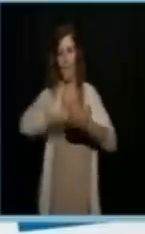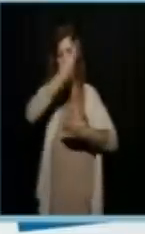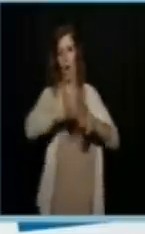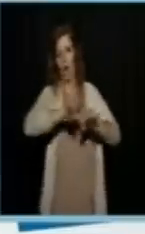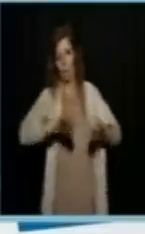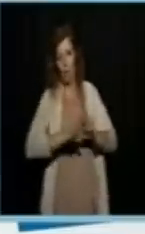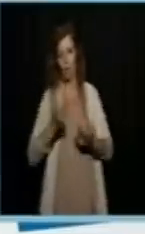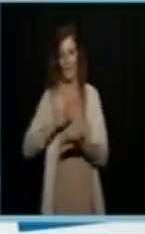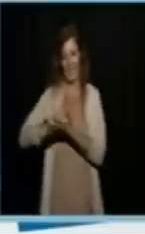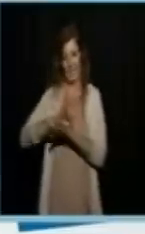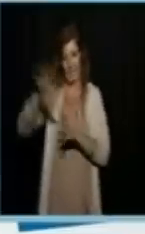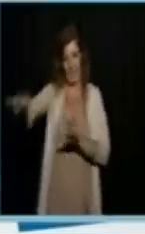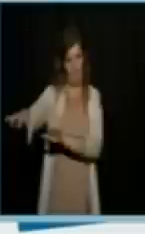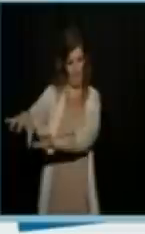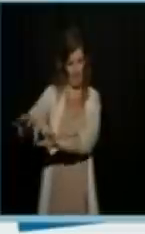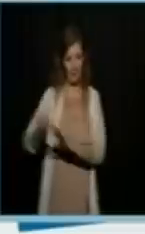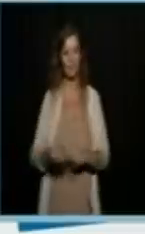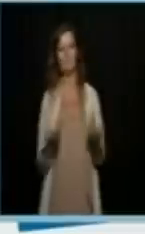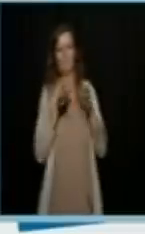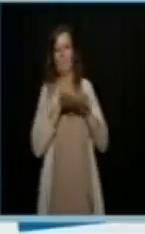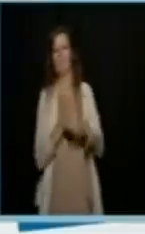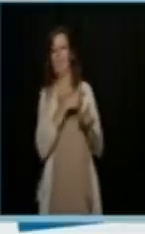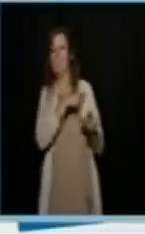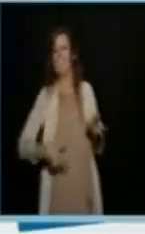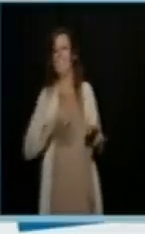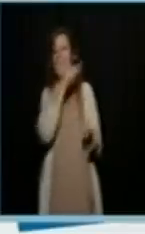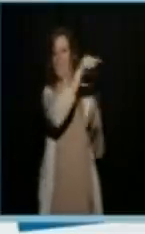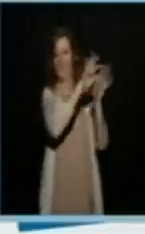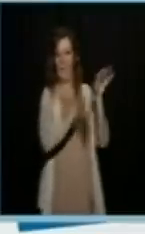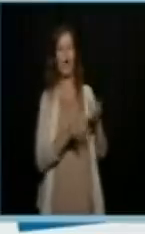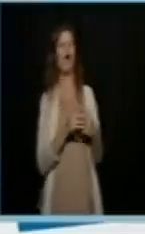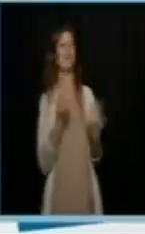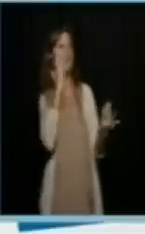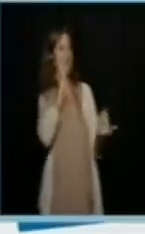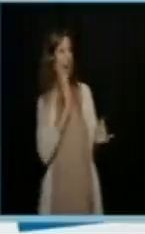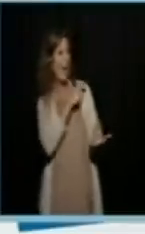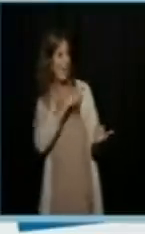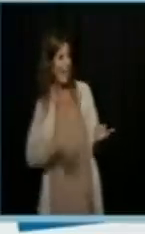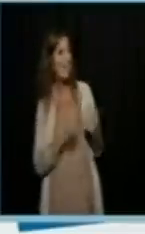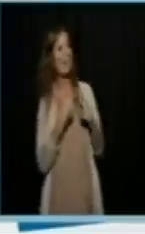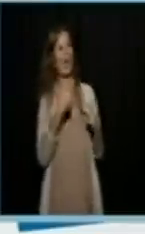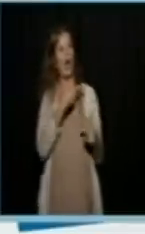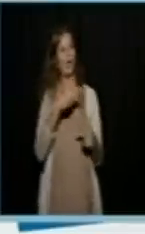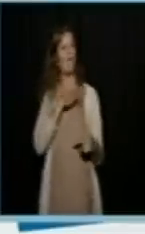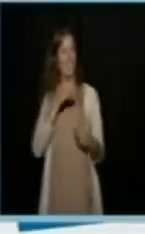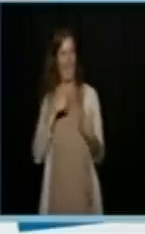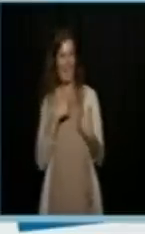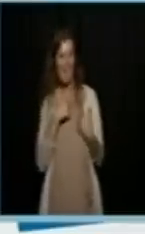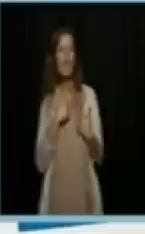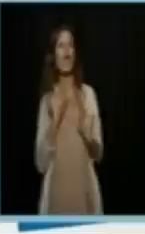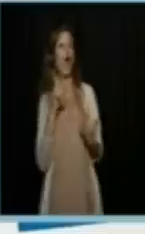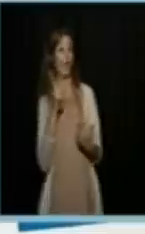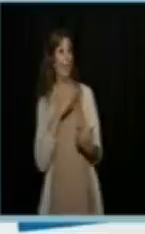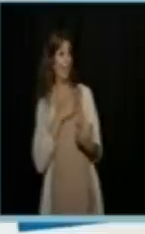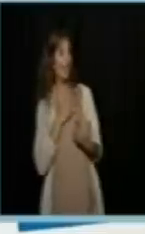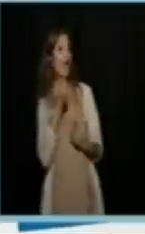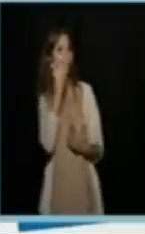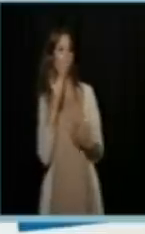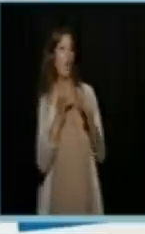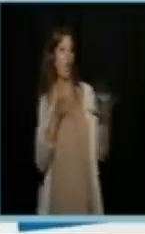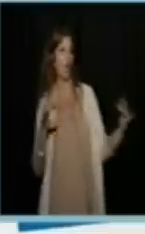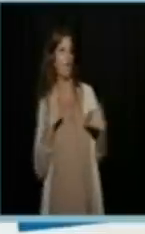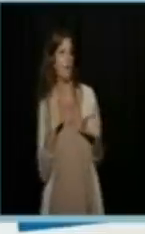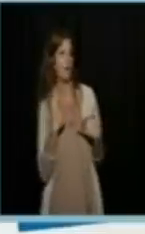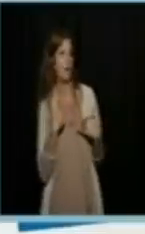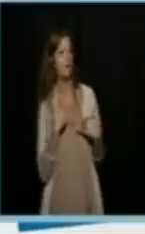al sindaco. Caro sindaco, sono Federico Morello, ho 13 anni e voglio la banda larga. Spiegami perché non posso vedere i